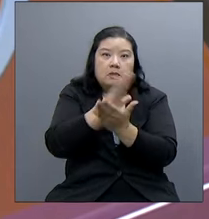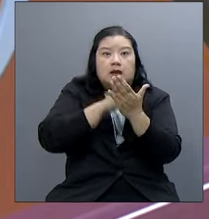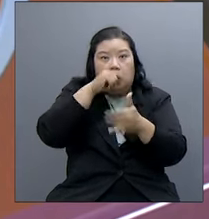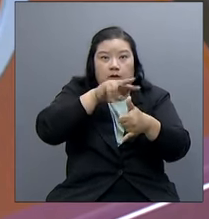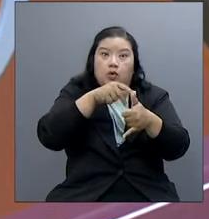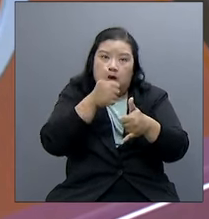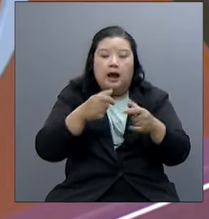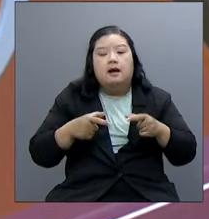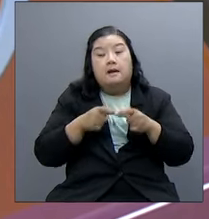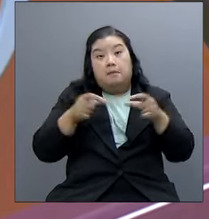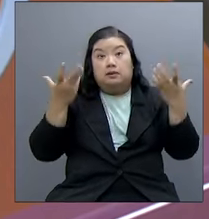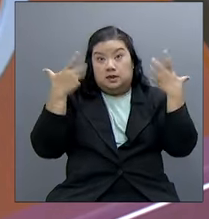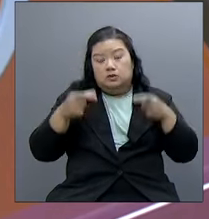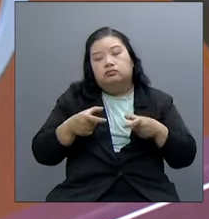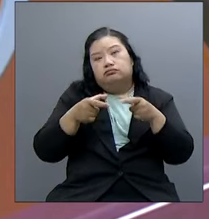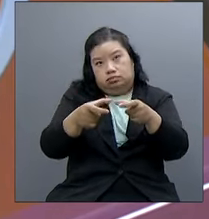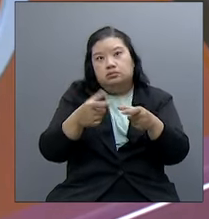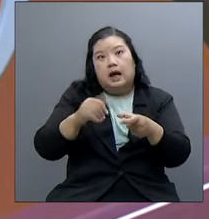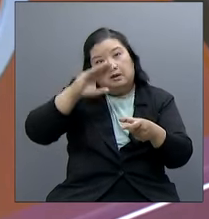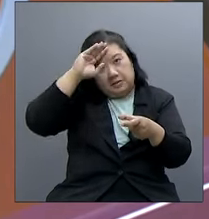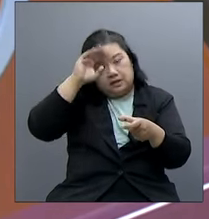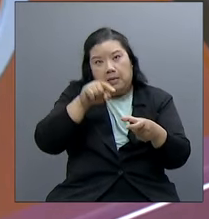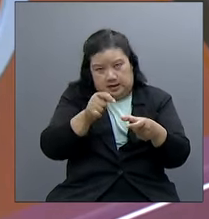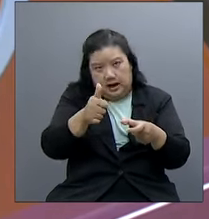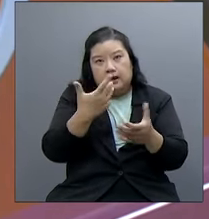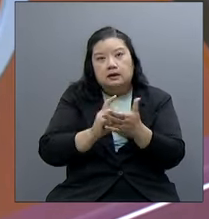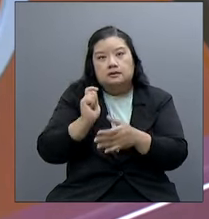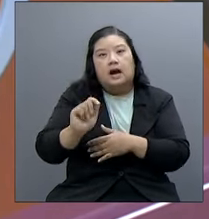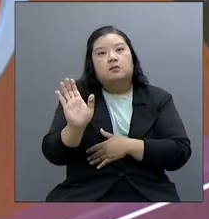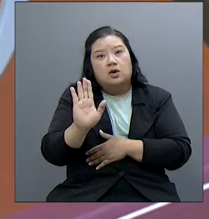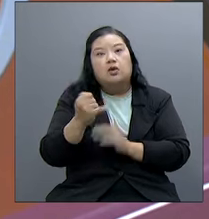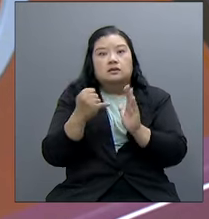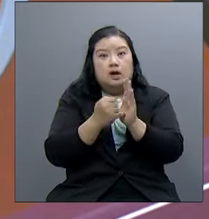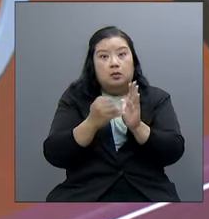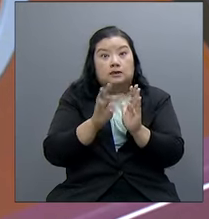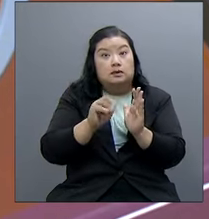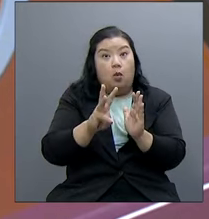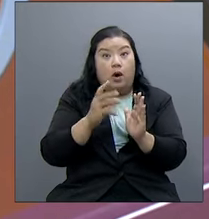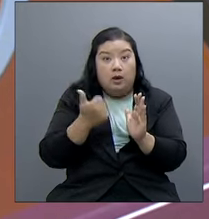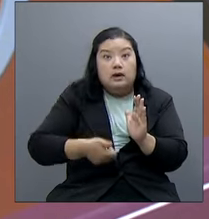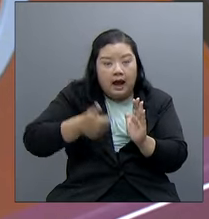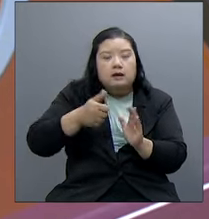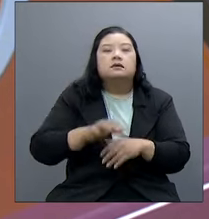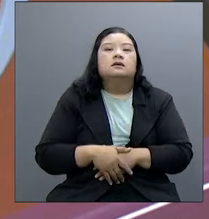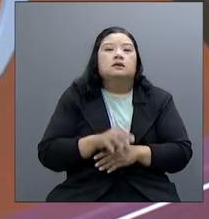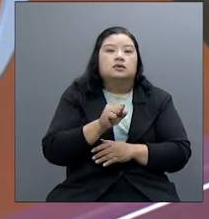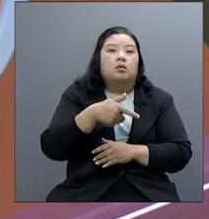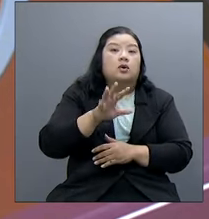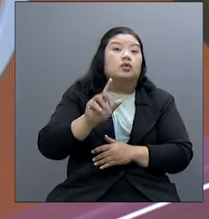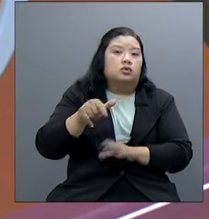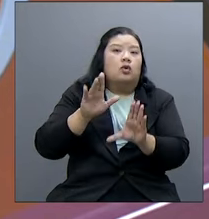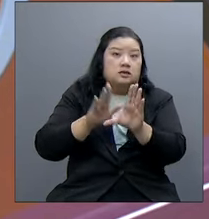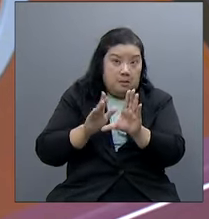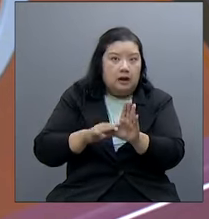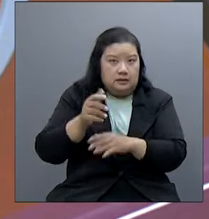ใช้บตรประชาชนใบเดีวักษา ได้ทันที ขยายแล้ว 46 จัหวัดซึ์ปอศช. ยัคงเปิด รบสมัคร คลีนิ ที่เข้าร่วโครงการ